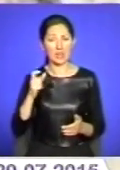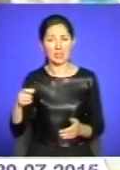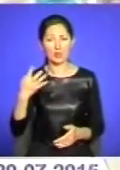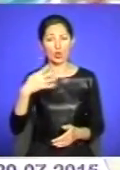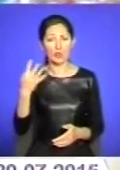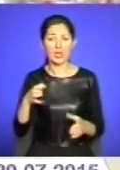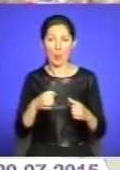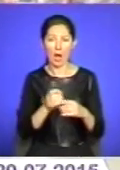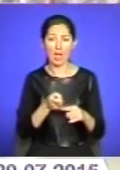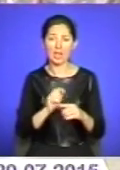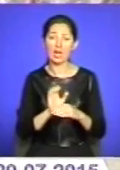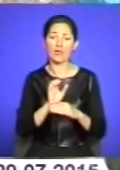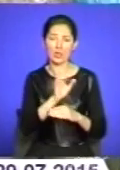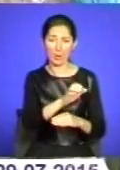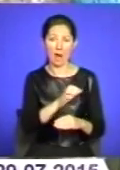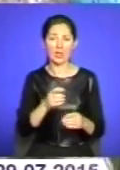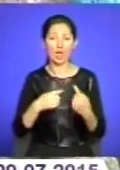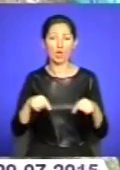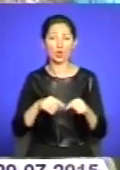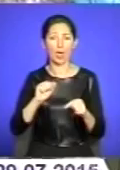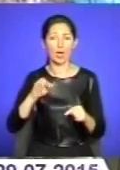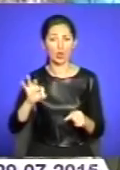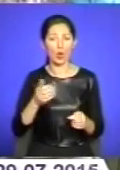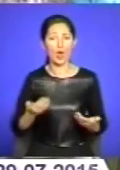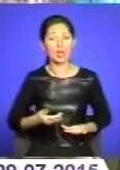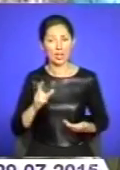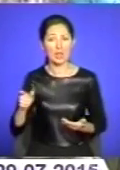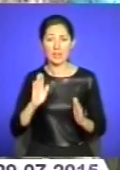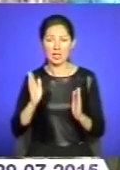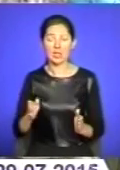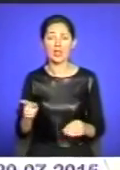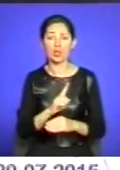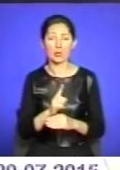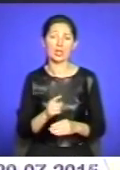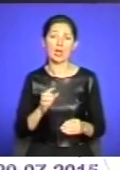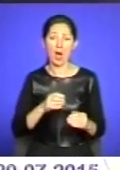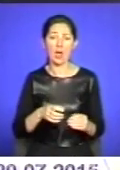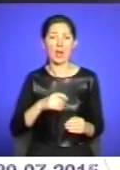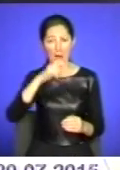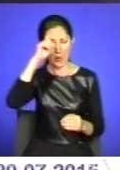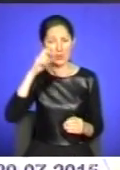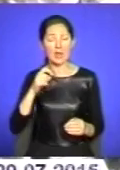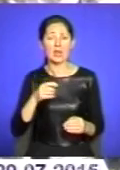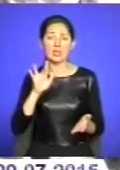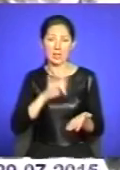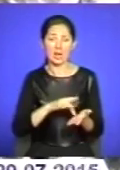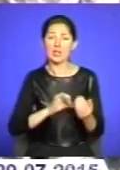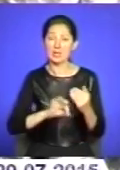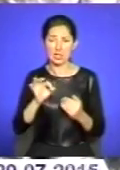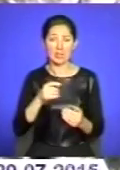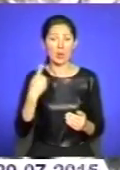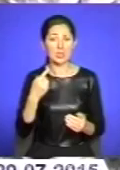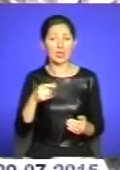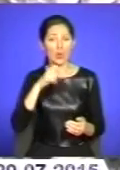бригади, яких відправили в зону АТО, жителі не лише Тернопільщини, а й південних, центральних і східних областей України. Усі віком від 25